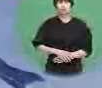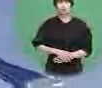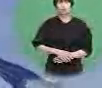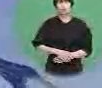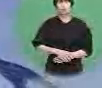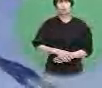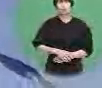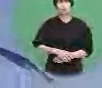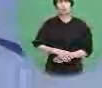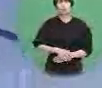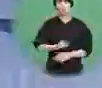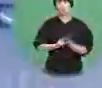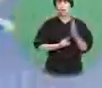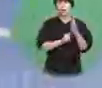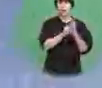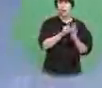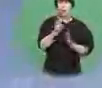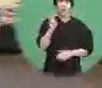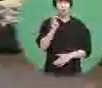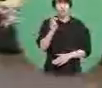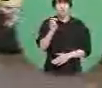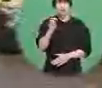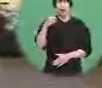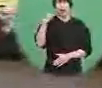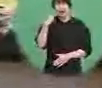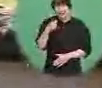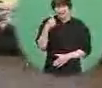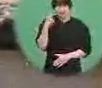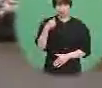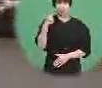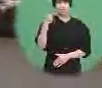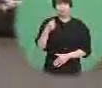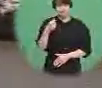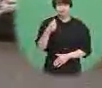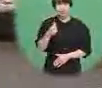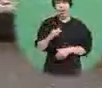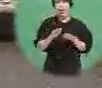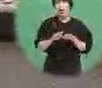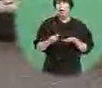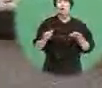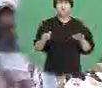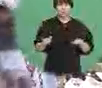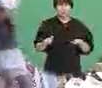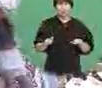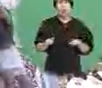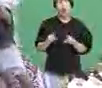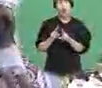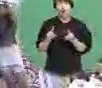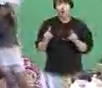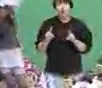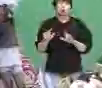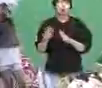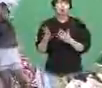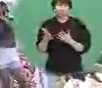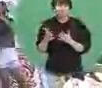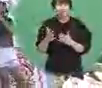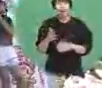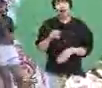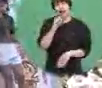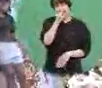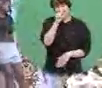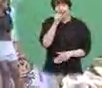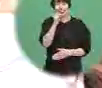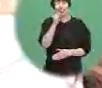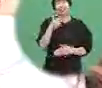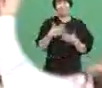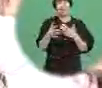たこの日は30度を超える暑い1日になりましたが子供たちは日頃なかなかできない